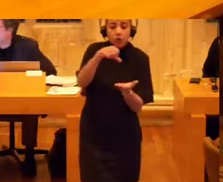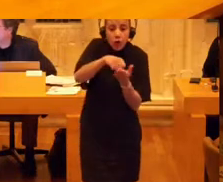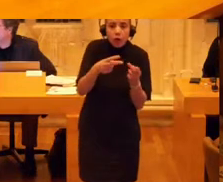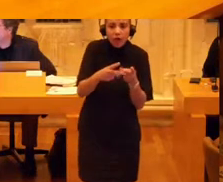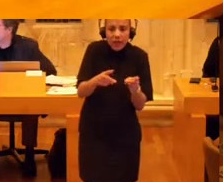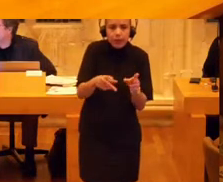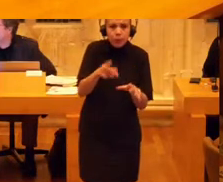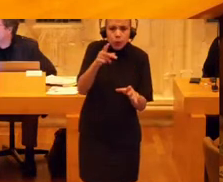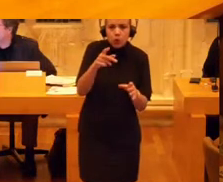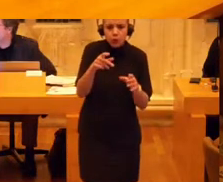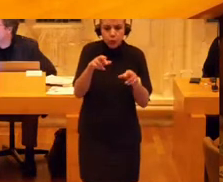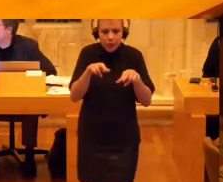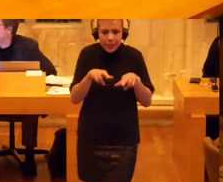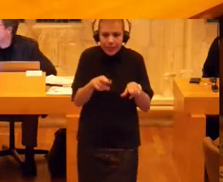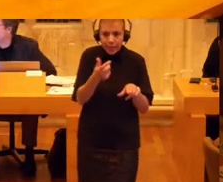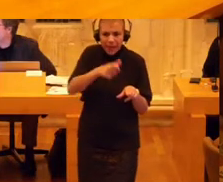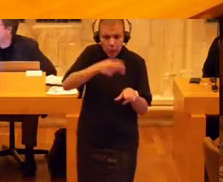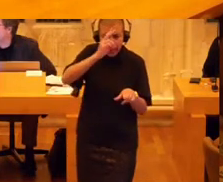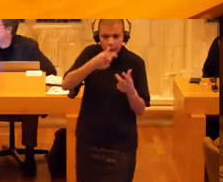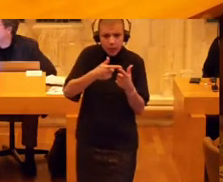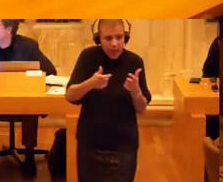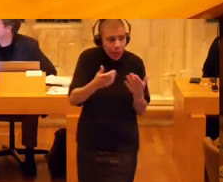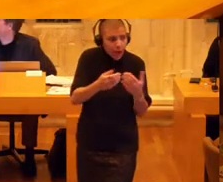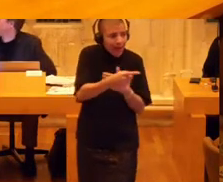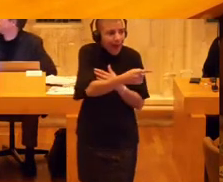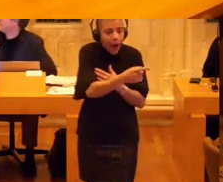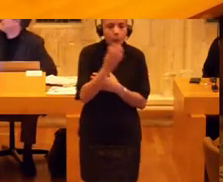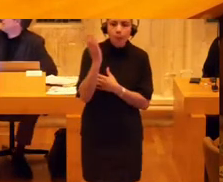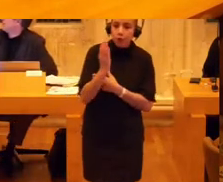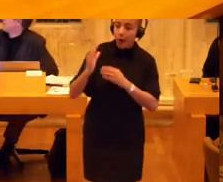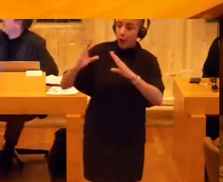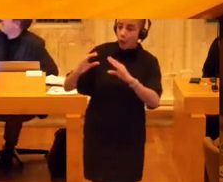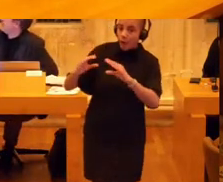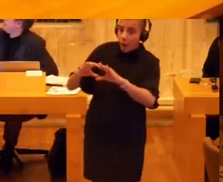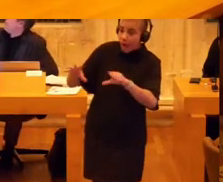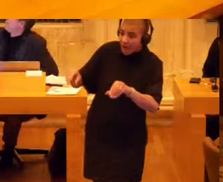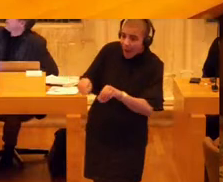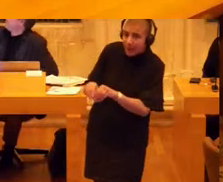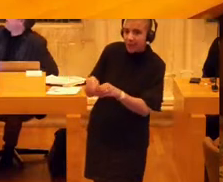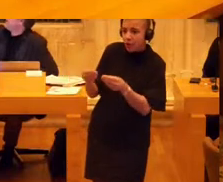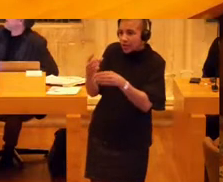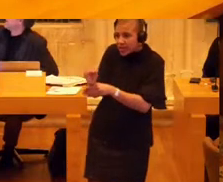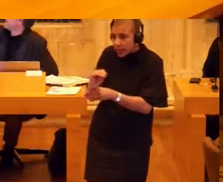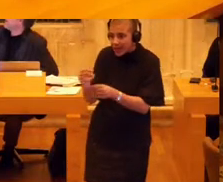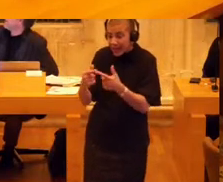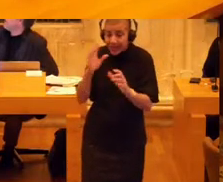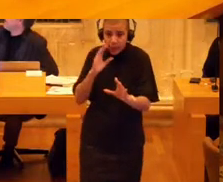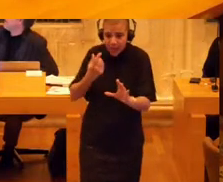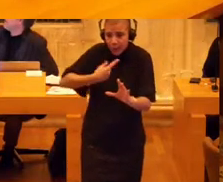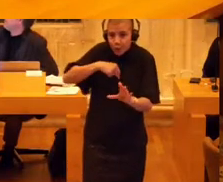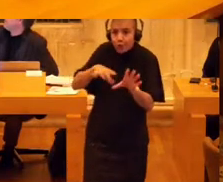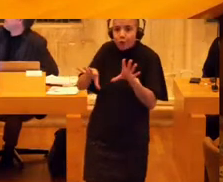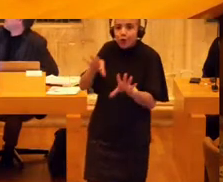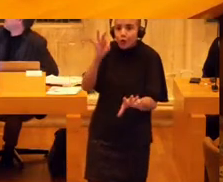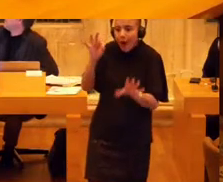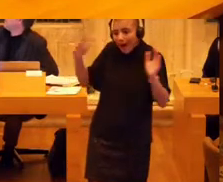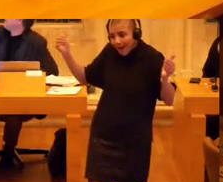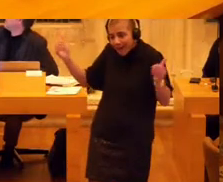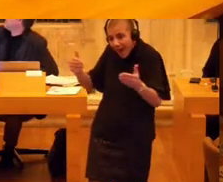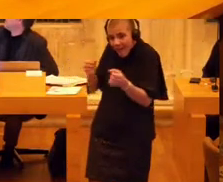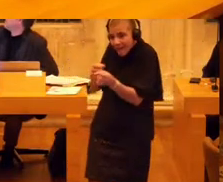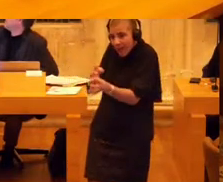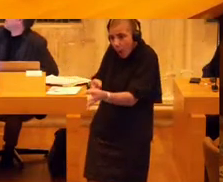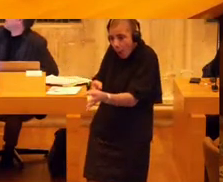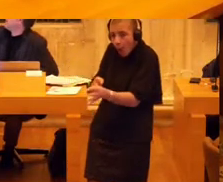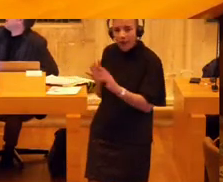que de partir d'emblée vers des aménagements qui seraient insécurisants pour des familles. Voilà l'optique qu'on a choisie et qui sont qualifiées,